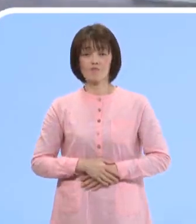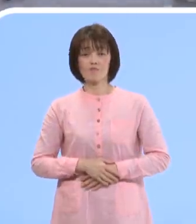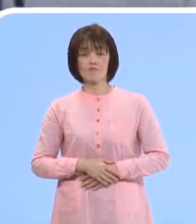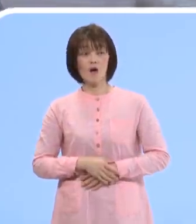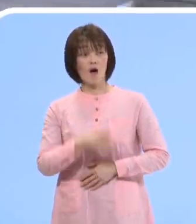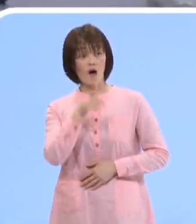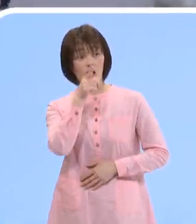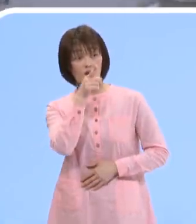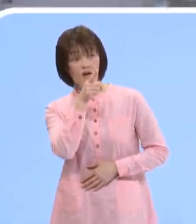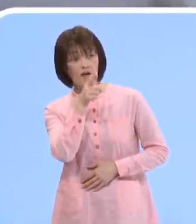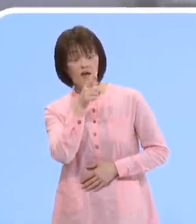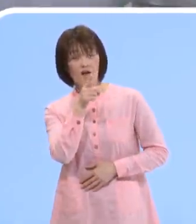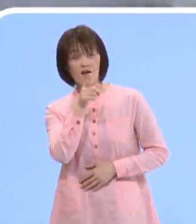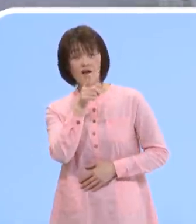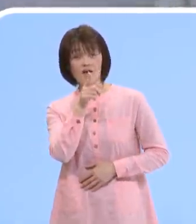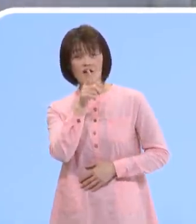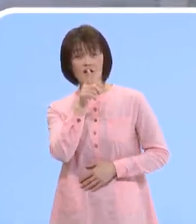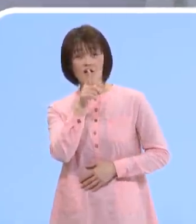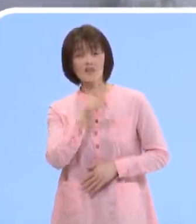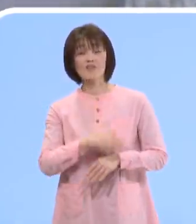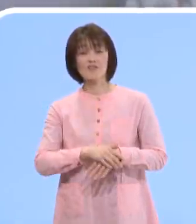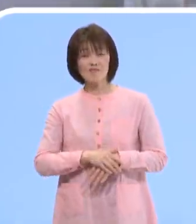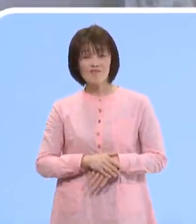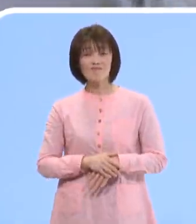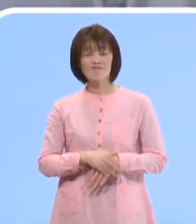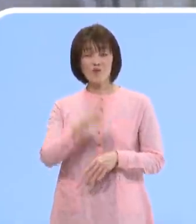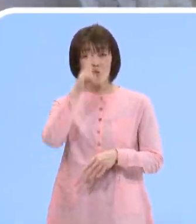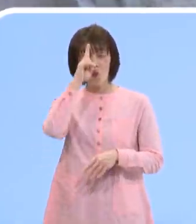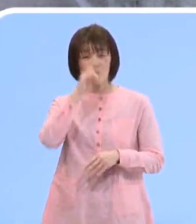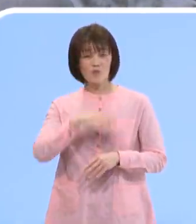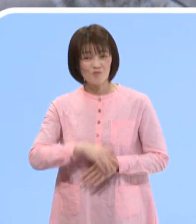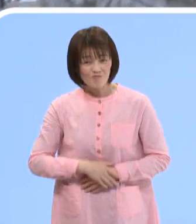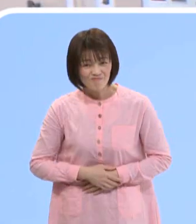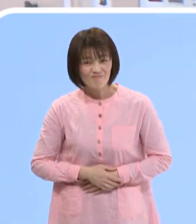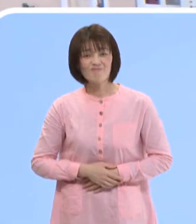の方ですかね。 そうかもよ。 すいません、こんにちは。